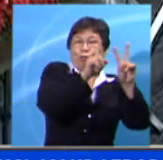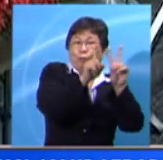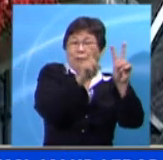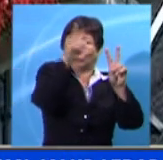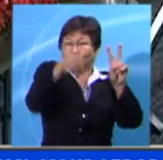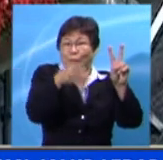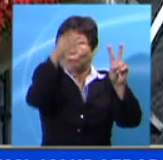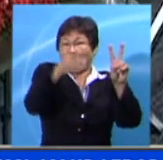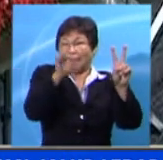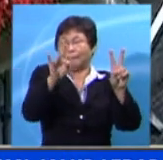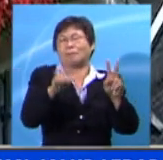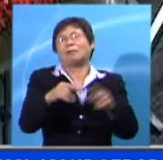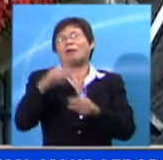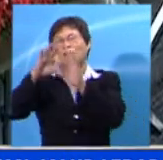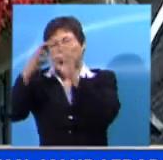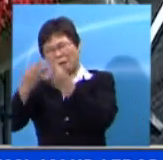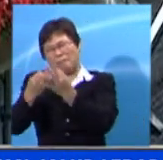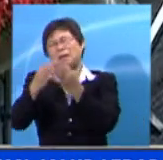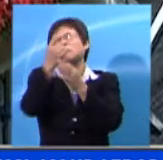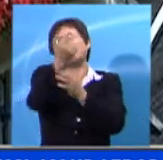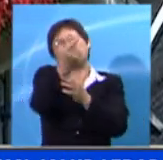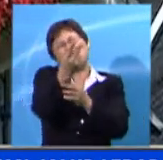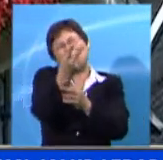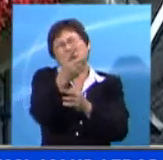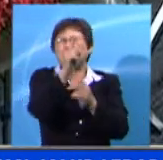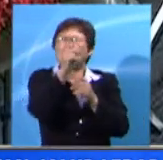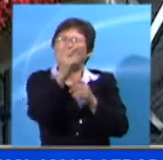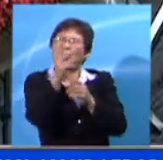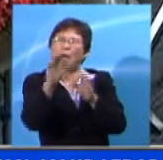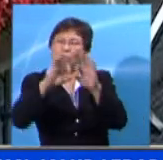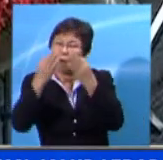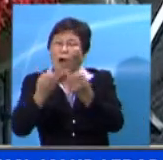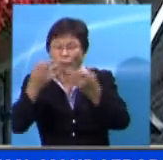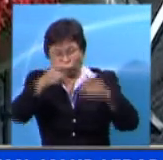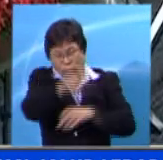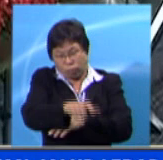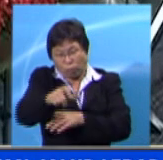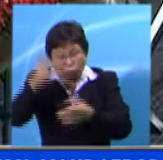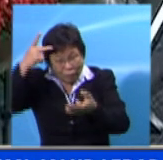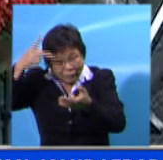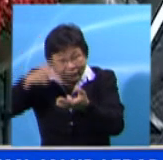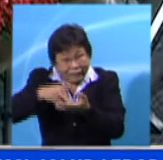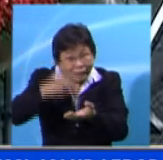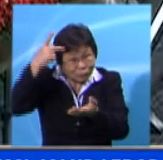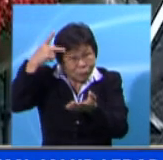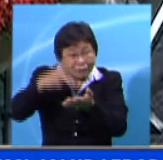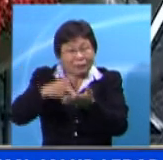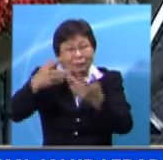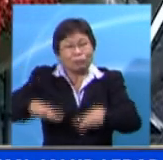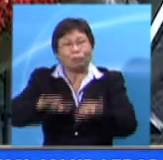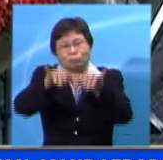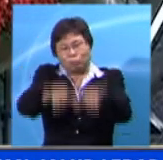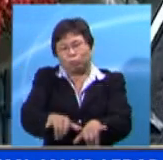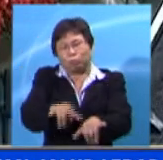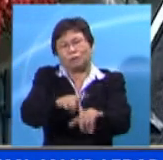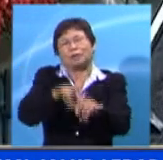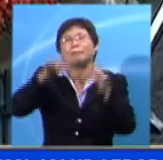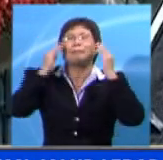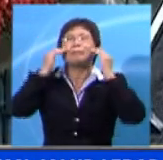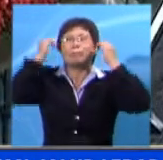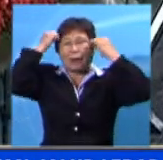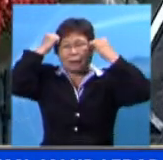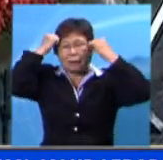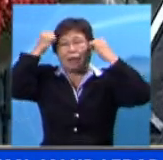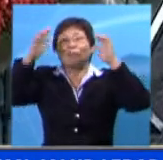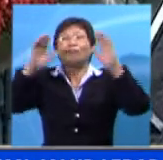itu ya Beberapa waris keluarga mangsa yang telah pun dikenal pasti ini saya difahamkan sudah pun berada di Belanda